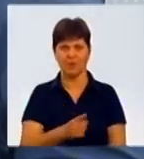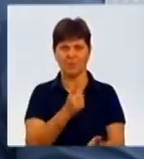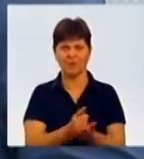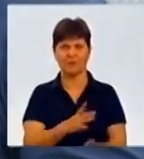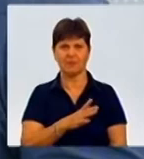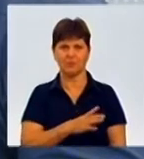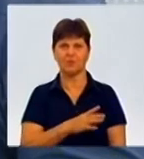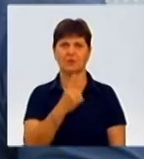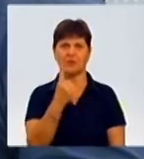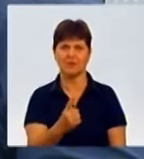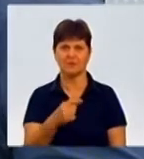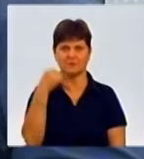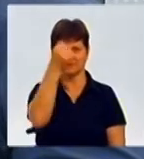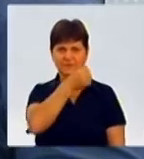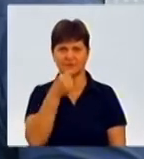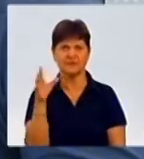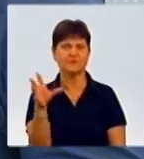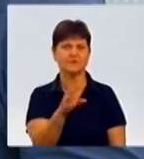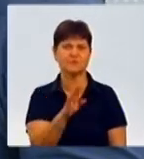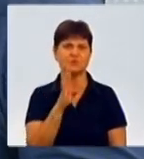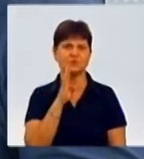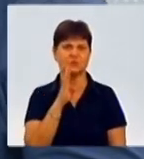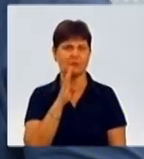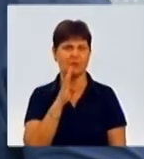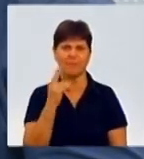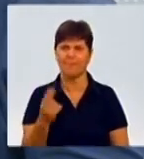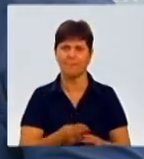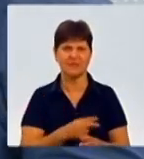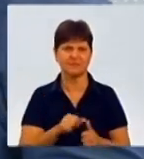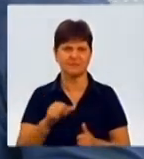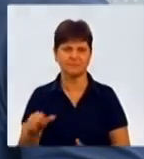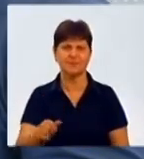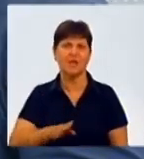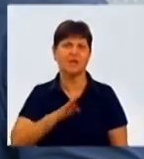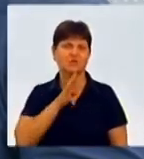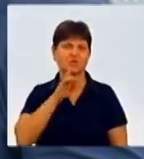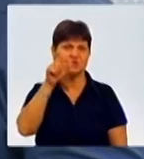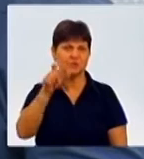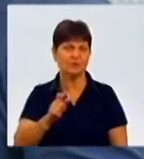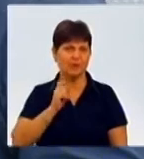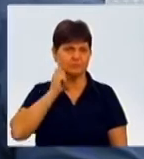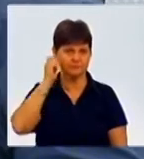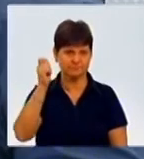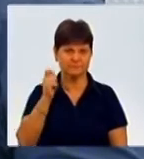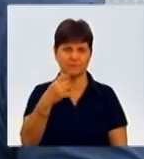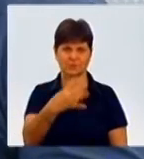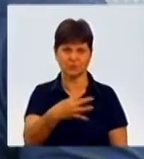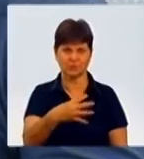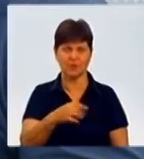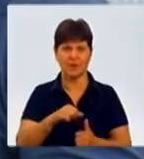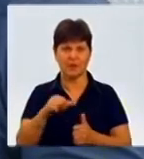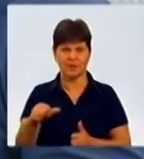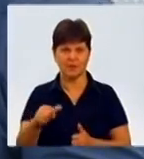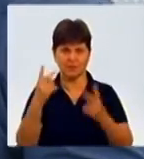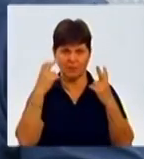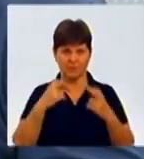рік всім жінкам, без виключення. Жінкам старше 40 років, обов'язковим має, крім огляду мамолога, вони